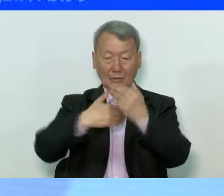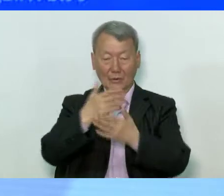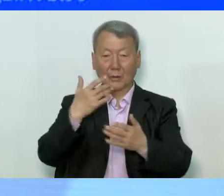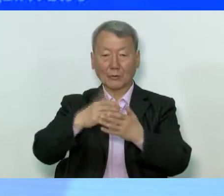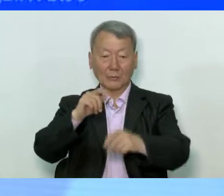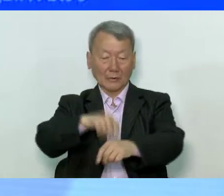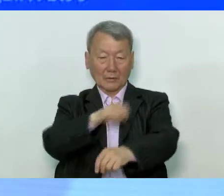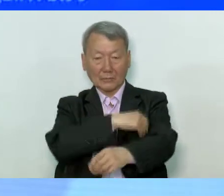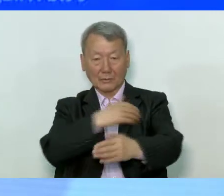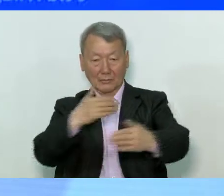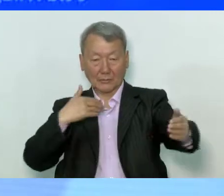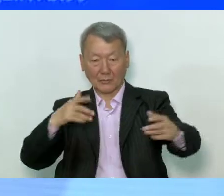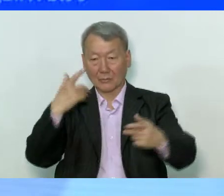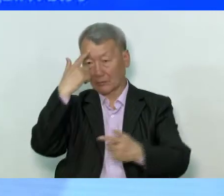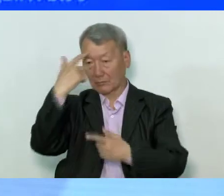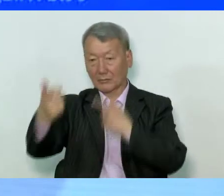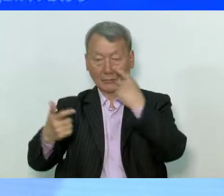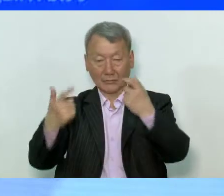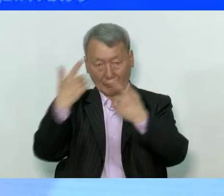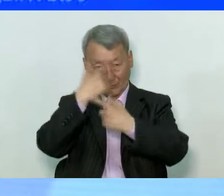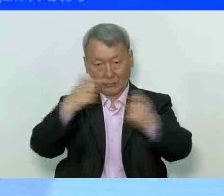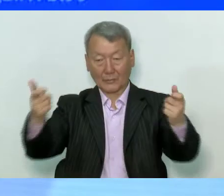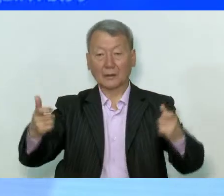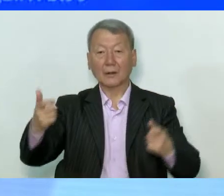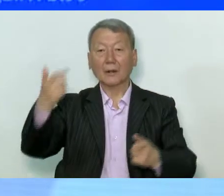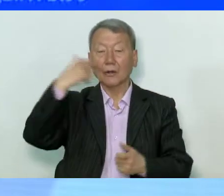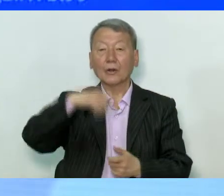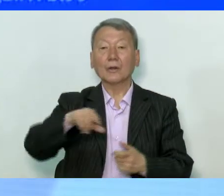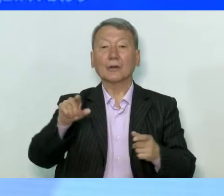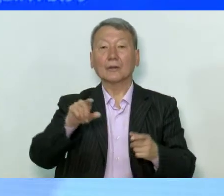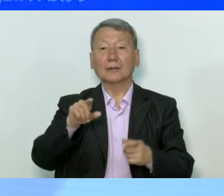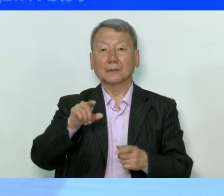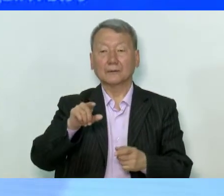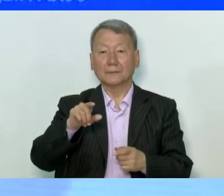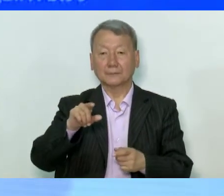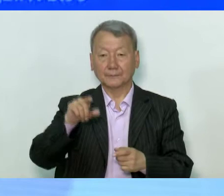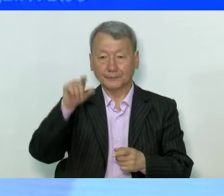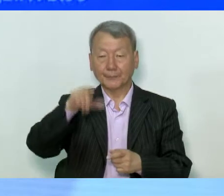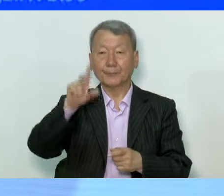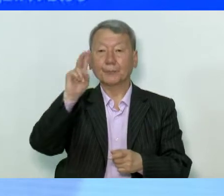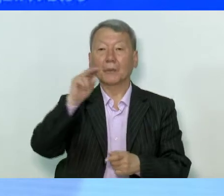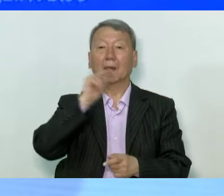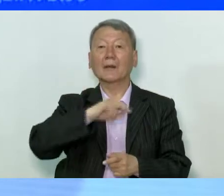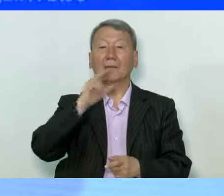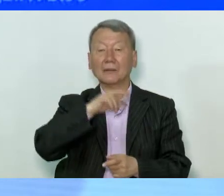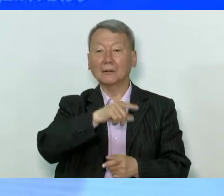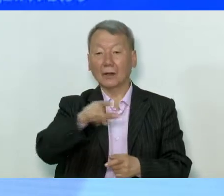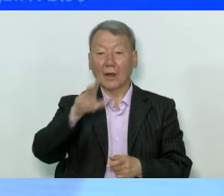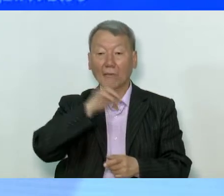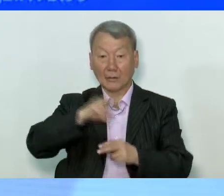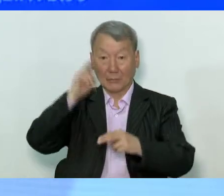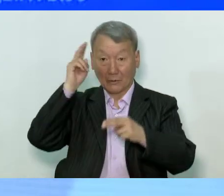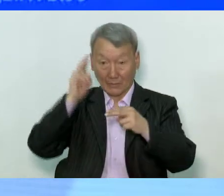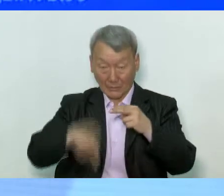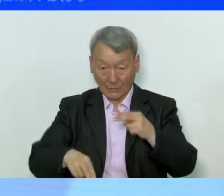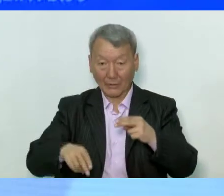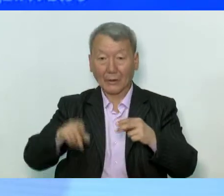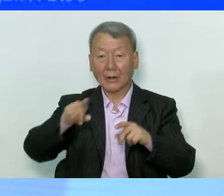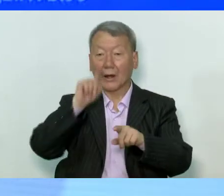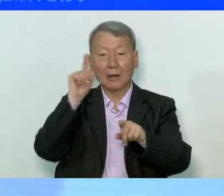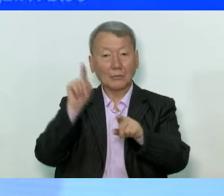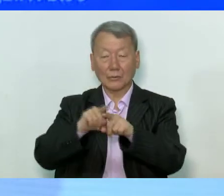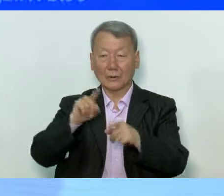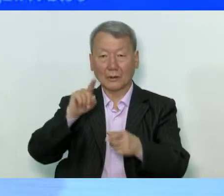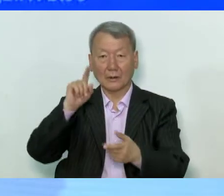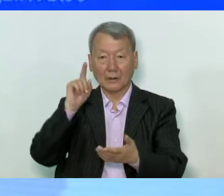сактагыла деп тапшырма берип атабыз. Андан кийин ошол жерде ошол иштөө убактысы бүткөндө ошол жерде